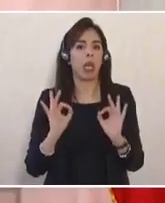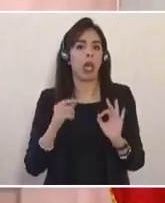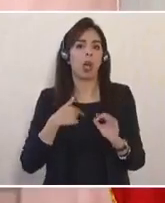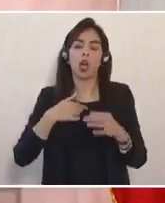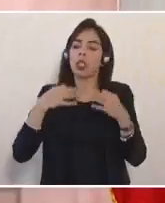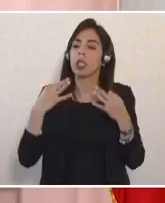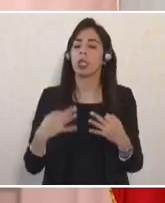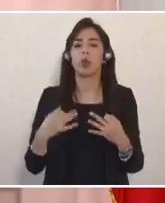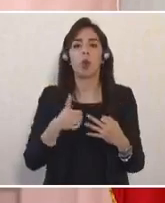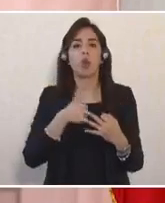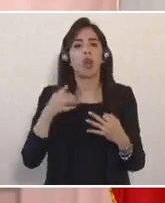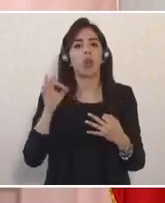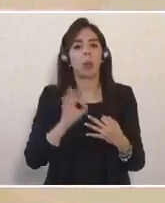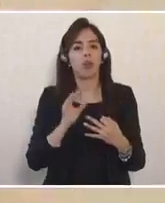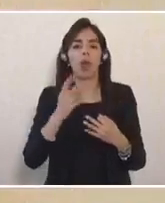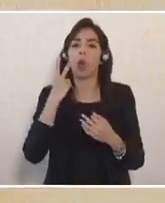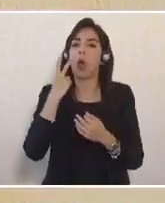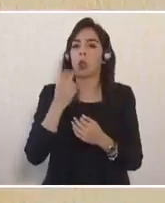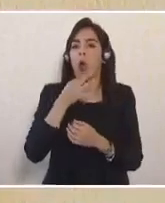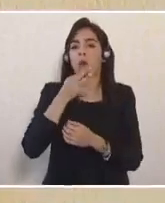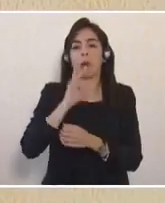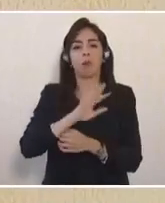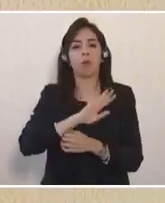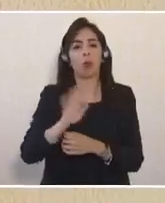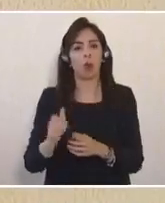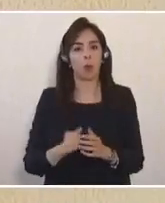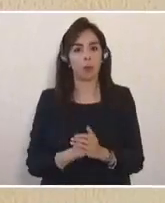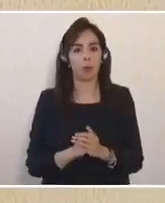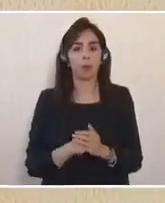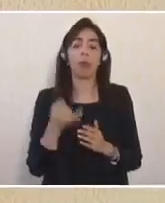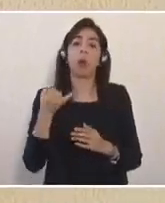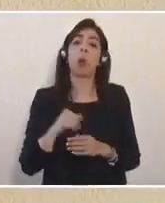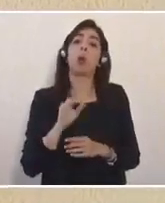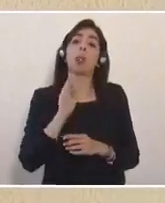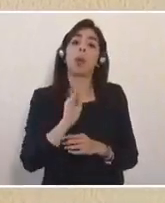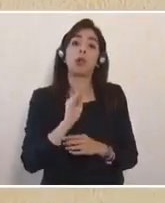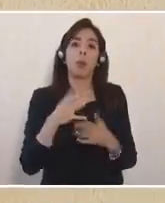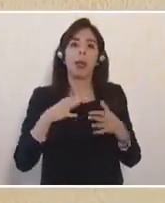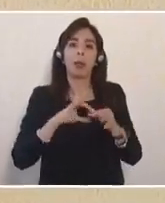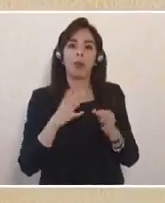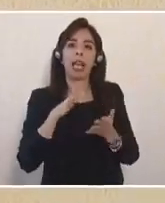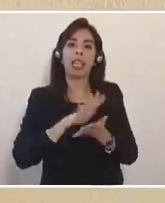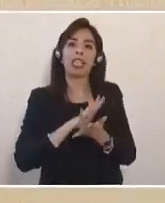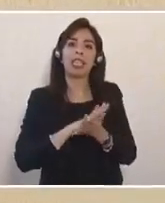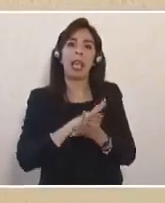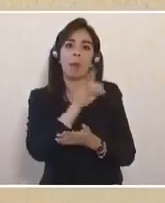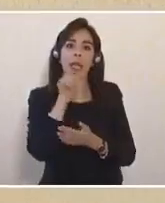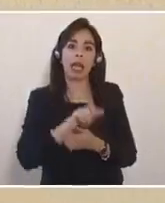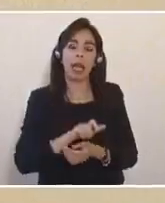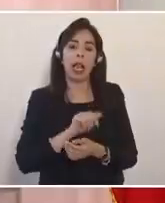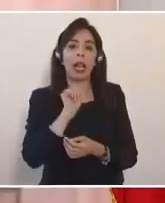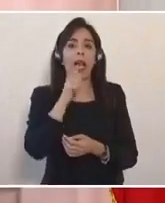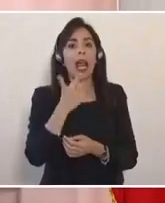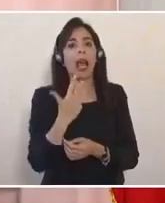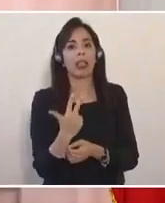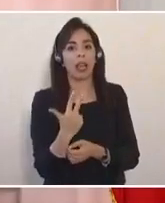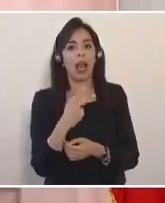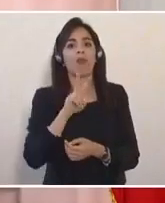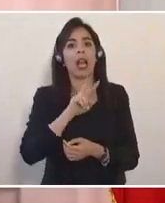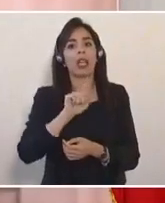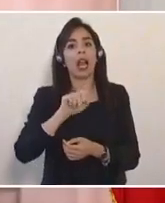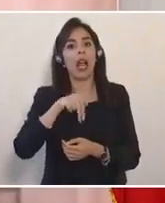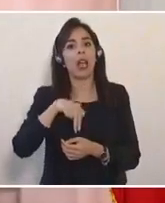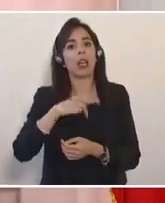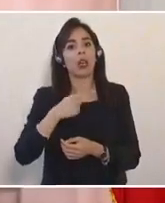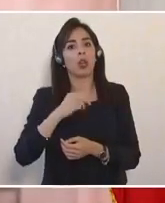Grazie. E adesso c'è una domanda finale da parte della stampa italiana per Rai 3, Valentina Antonello.